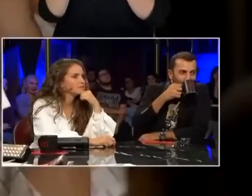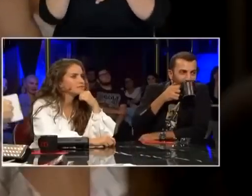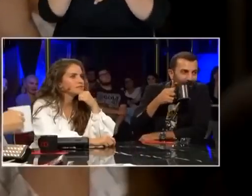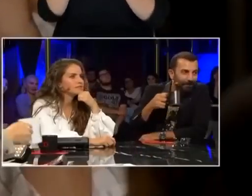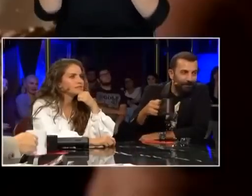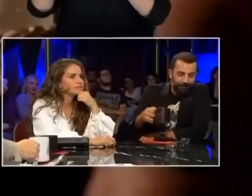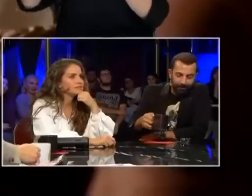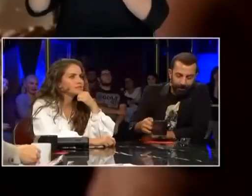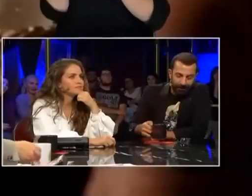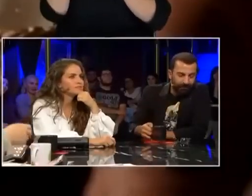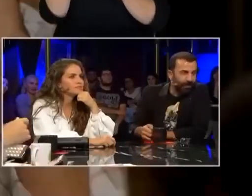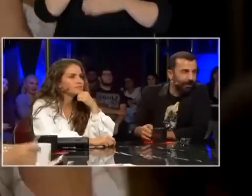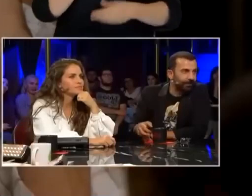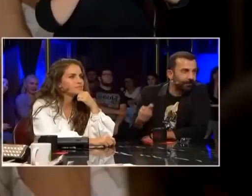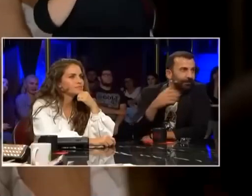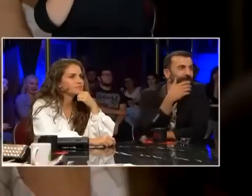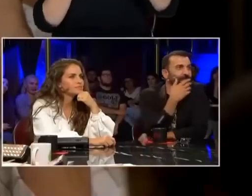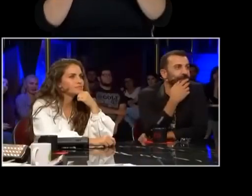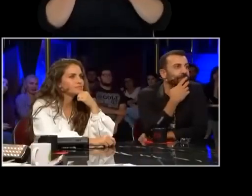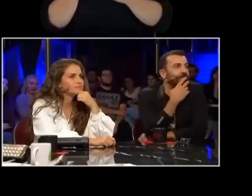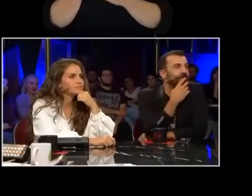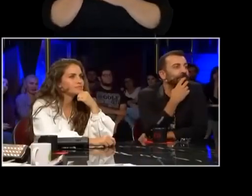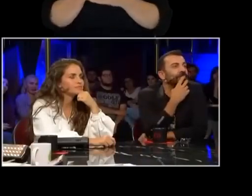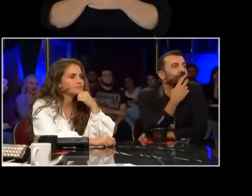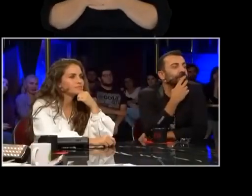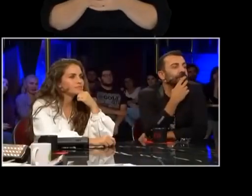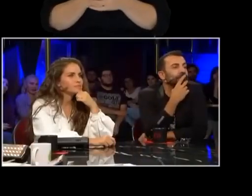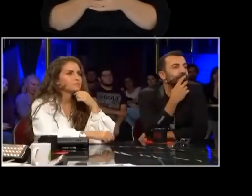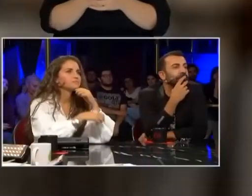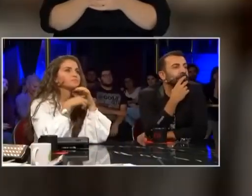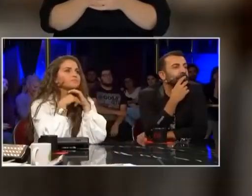Kızdan mesaj geldi bana. Ya yürü git işine ya.